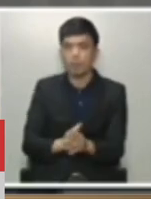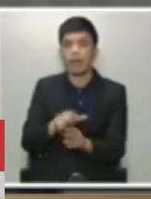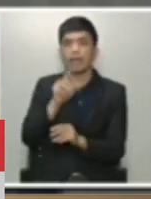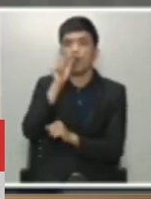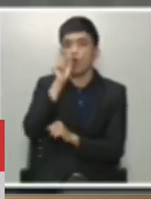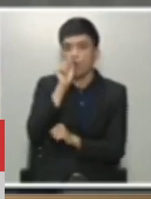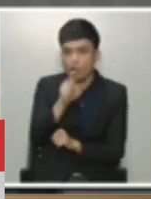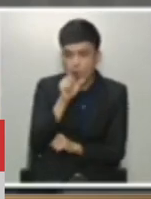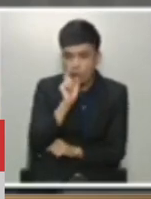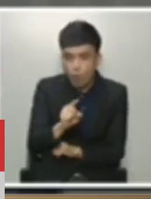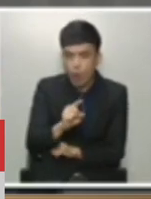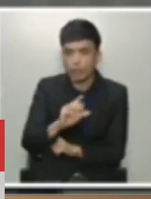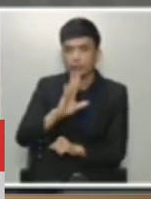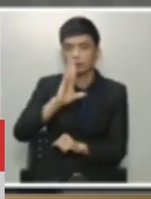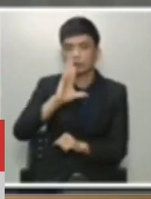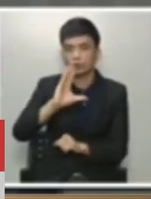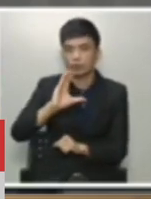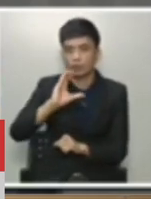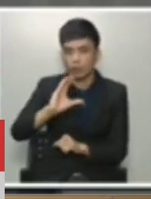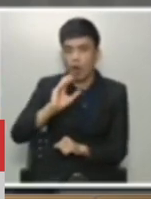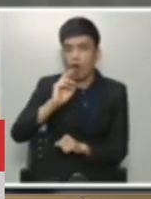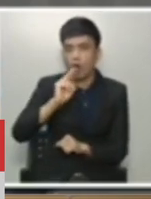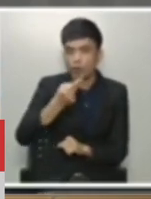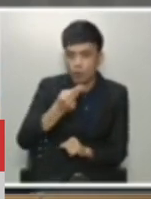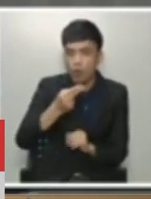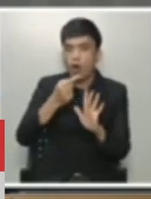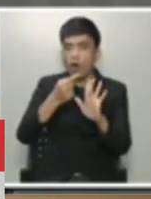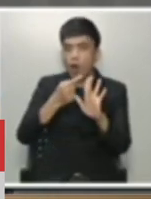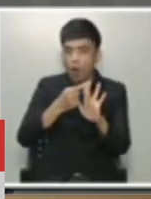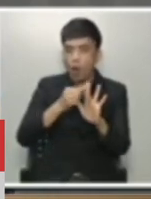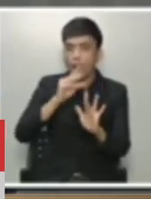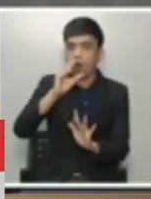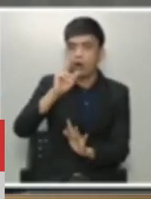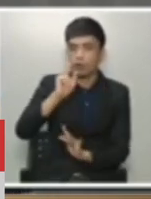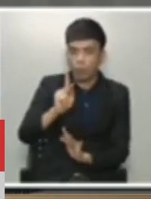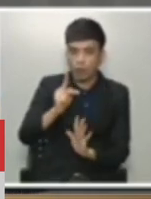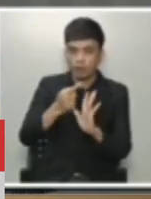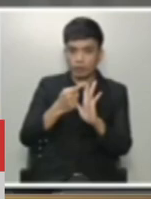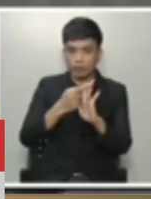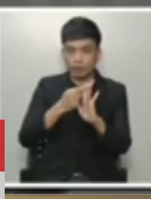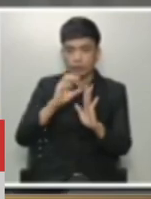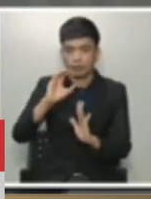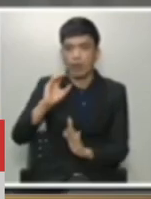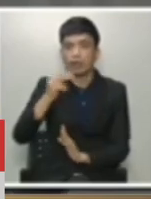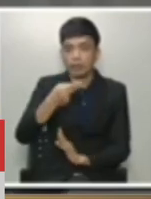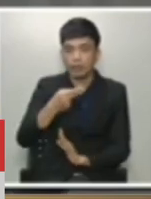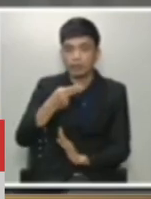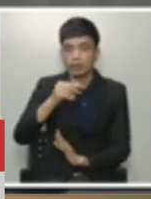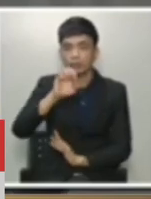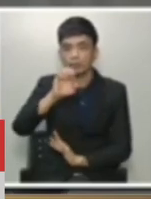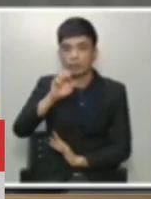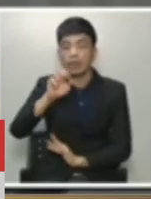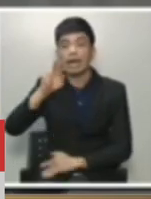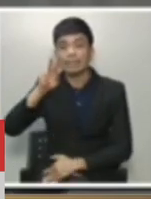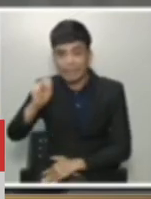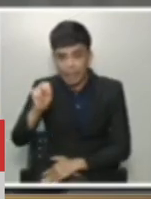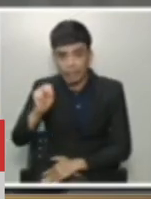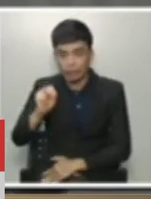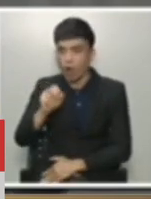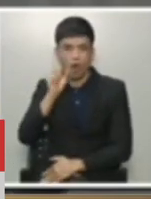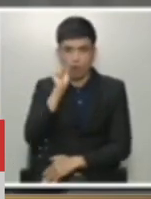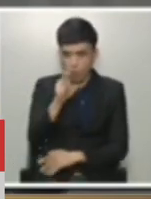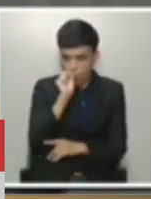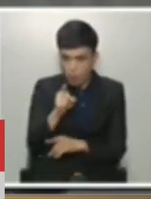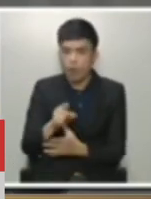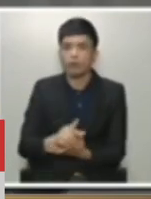ตัวโรคเองไม่เท่าไหร่ครับแต่สิ่งที่เราสัมผัสได้ขนาดนี้เนี่ยมันเกิดวิกฤตอย่างน้อยวิกฤตศรั